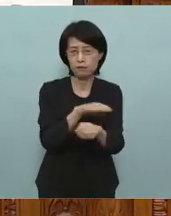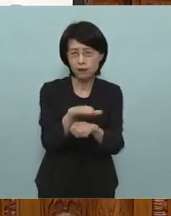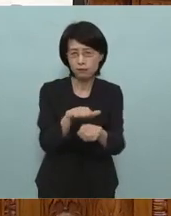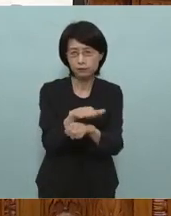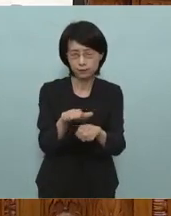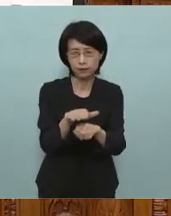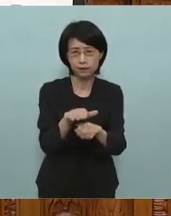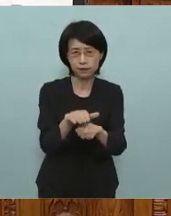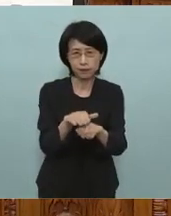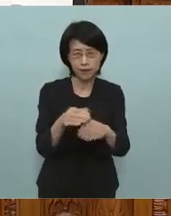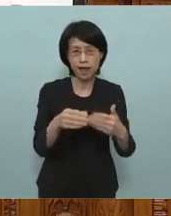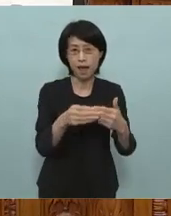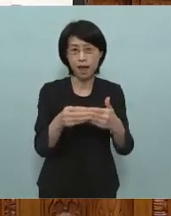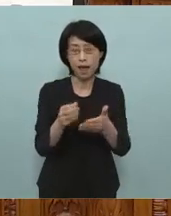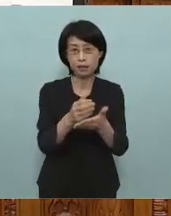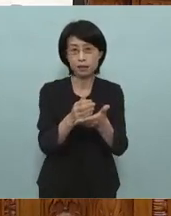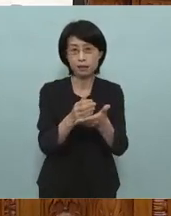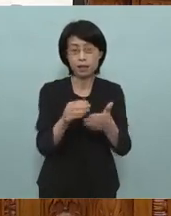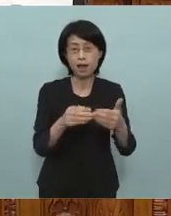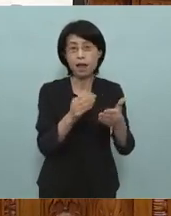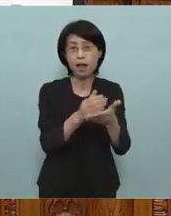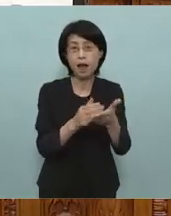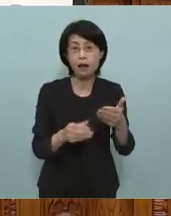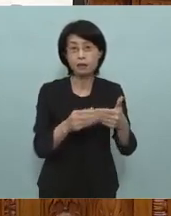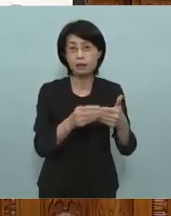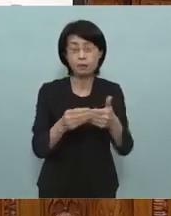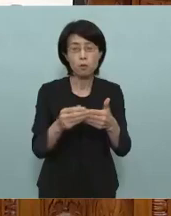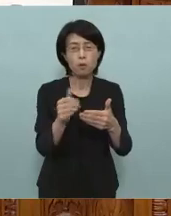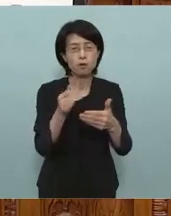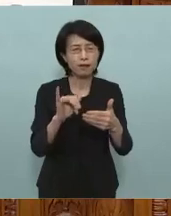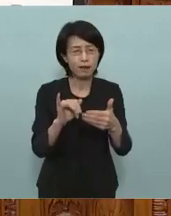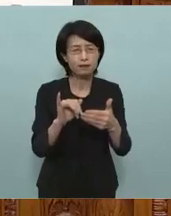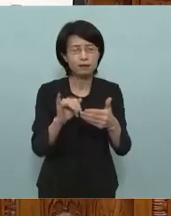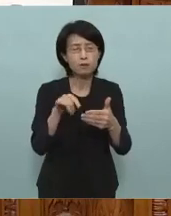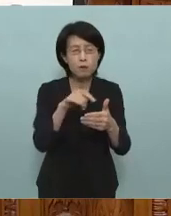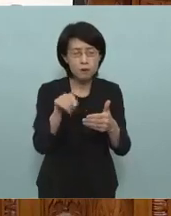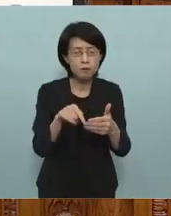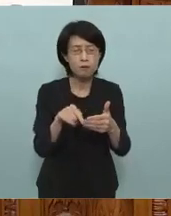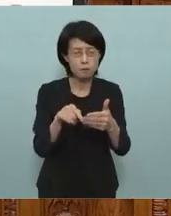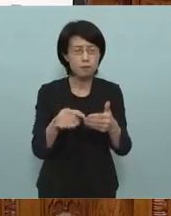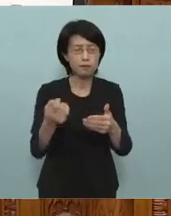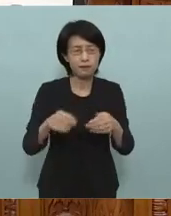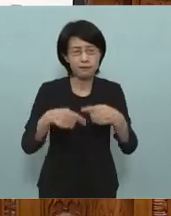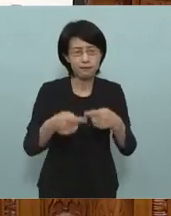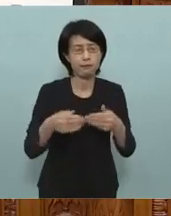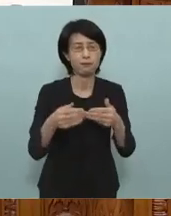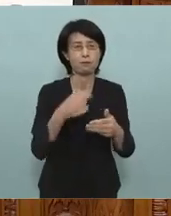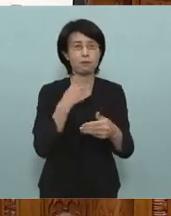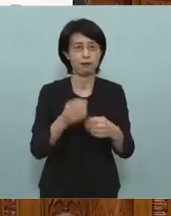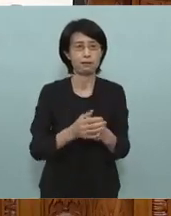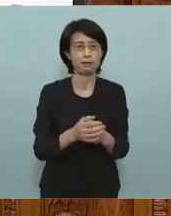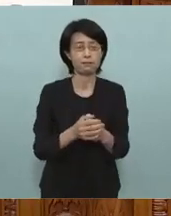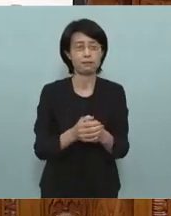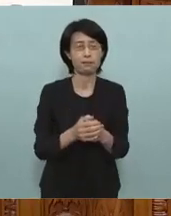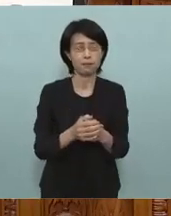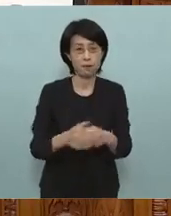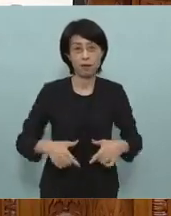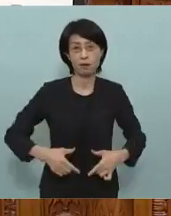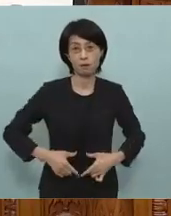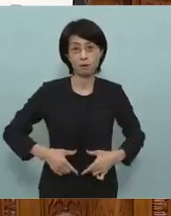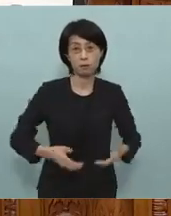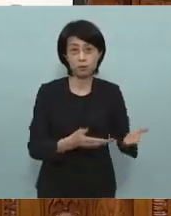ある半導体は今後特に力を入れていく分野です熊本に誘致し